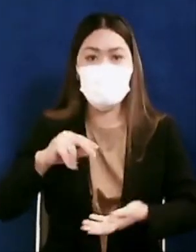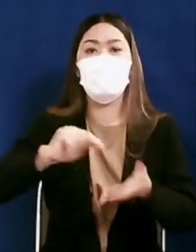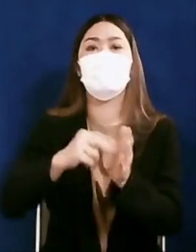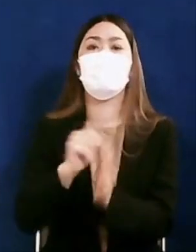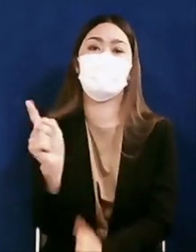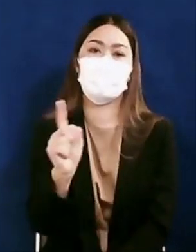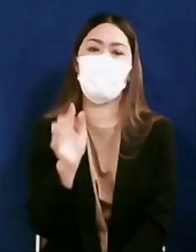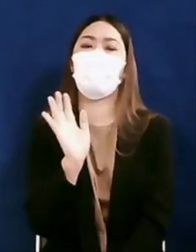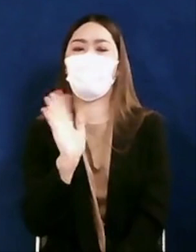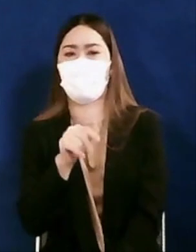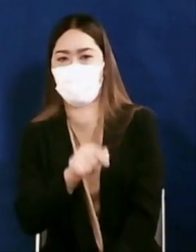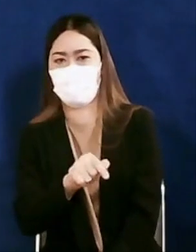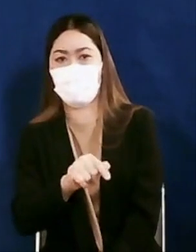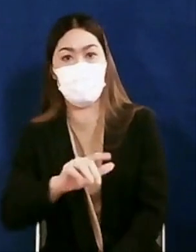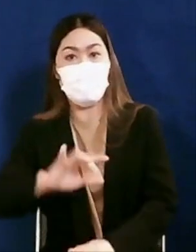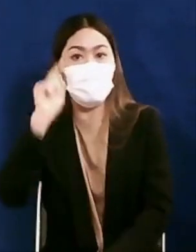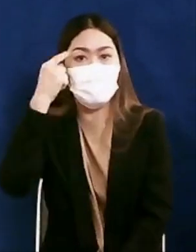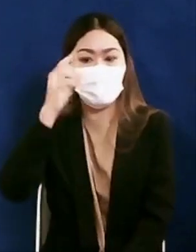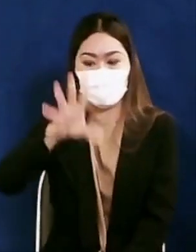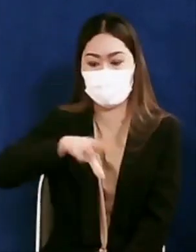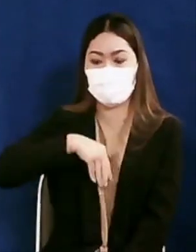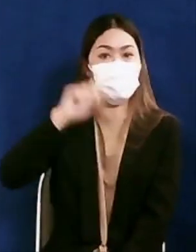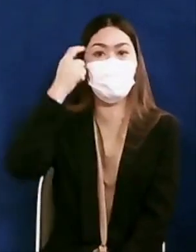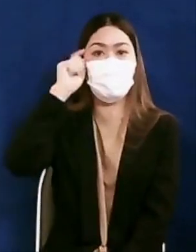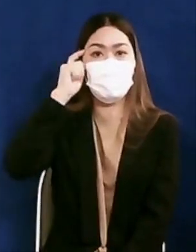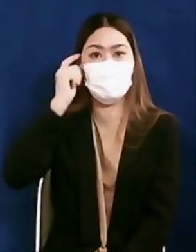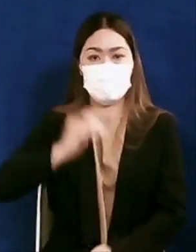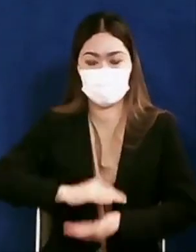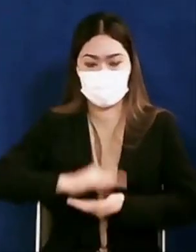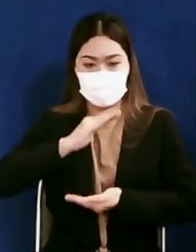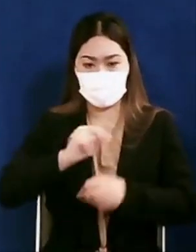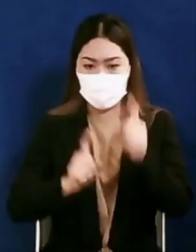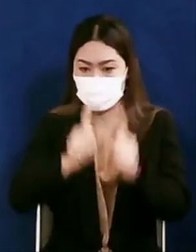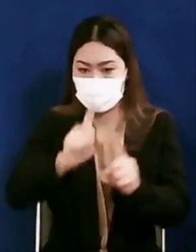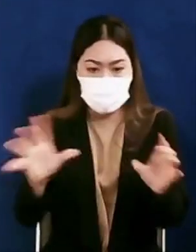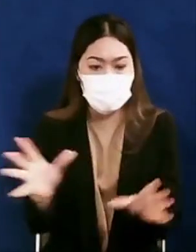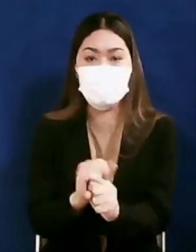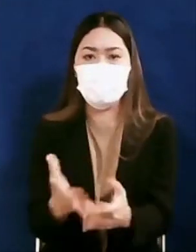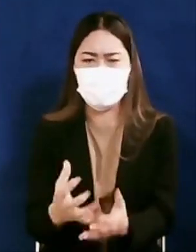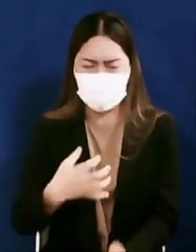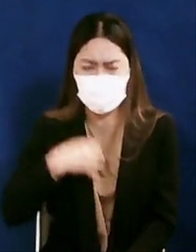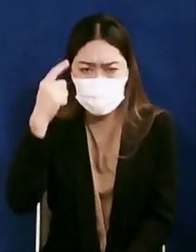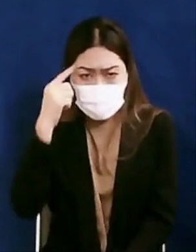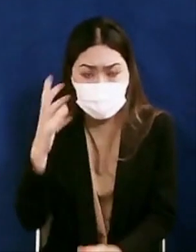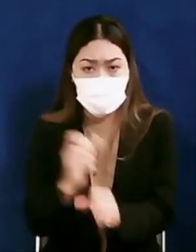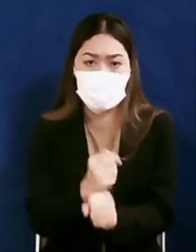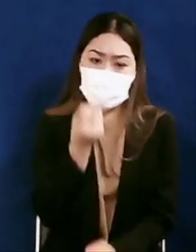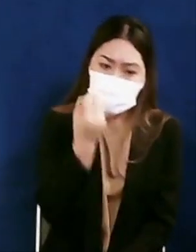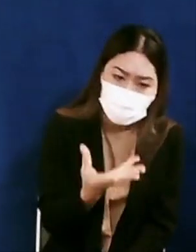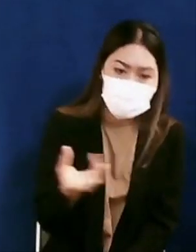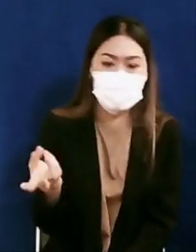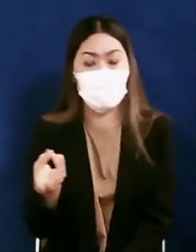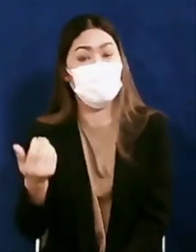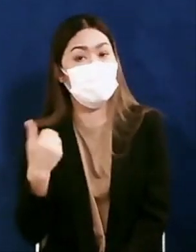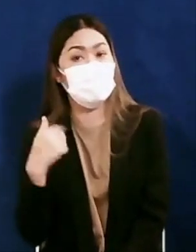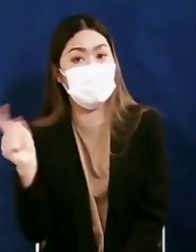าเขาเนี่ยติดเชื้อโดยไม่ทราบไม่รู้ตัวนะแล้วก็ไม่ได้รับการวินิจฉัยเราอยากดูว่ามันมีมากมีน้อยแค่ไหน